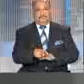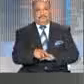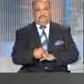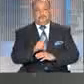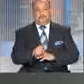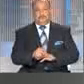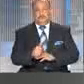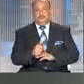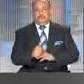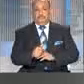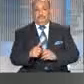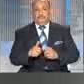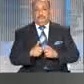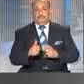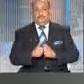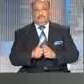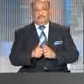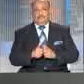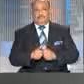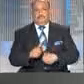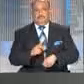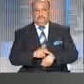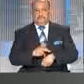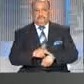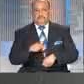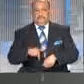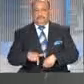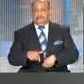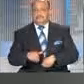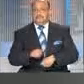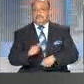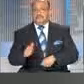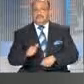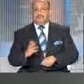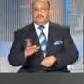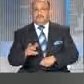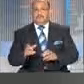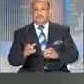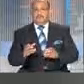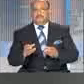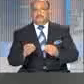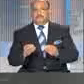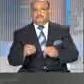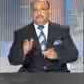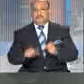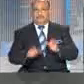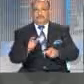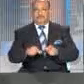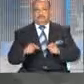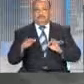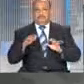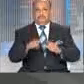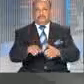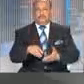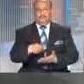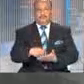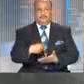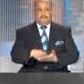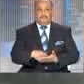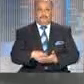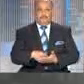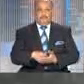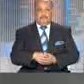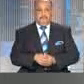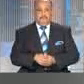نطالبوا القايمين، هذاك علاش احنا توا نطالبوا القايمين بالمعرض باش ينوعوا لنا شويه وكل عام يجددوا لنا، خاطر كل عام نفس الحكايه. معرض تاع